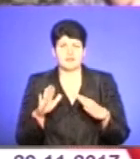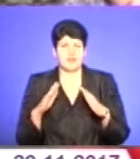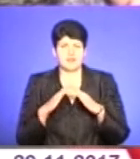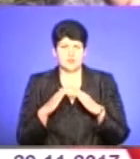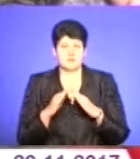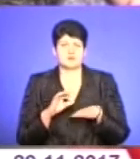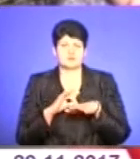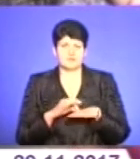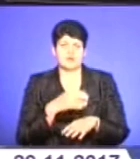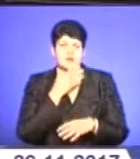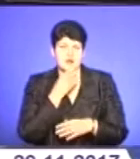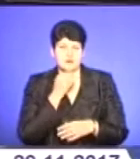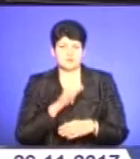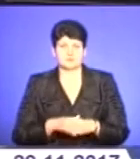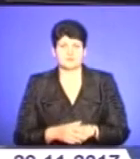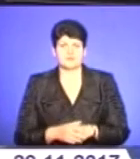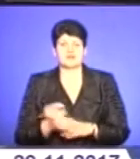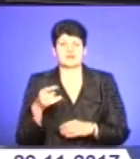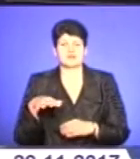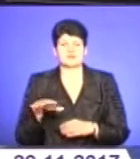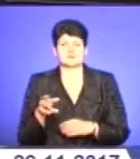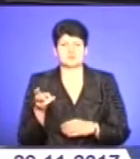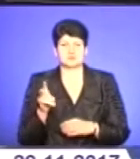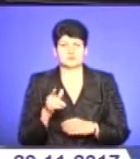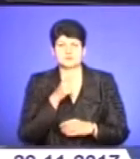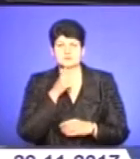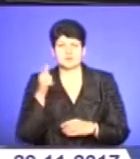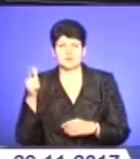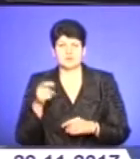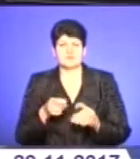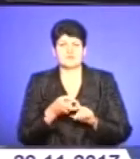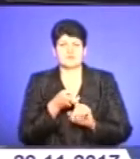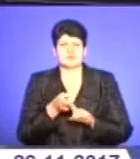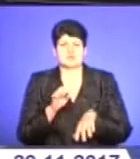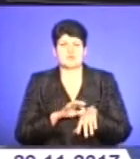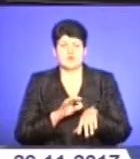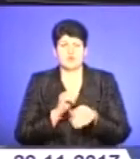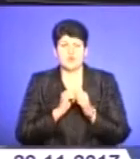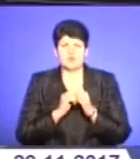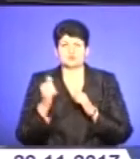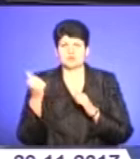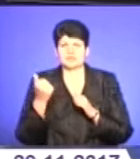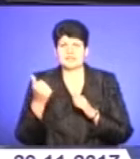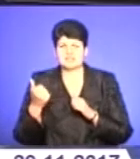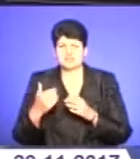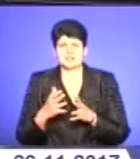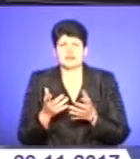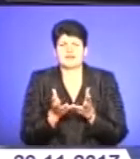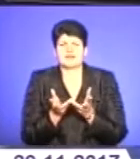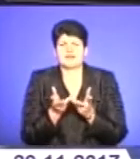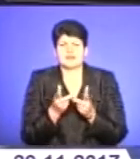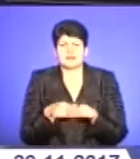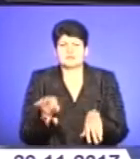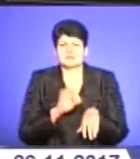провели їх гарно. На Тернопільщину прийшов сезон вірусних захворювань. З кожним тижнем кількість хворих на грип та гострі